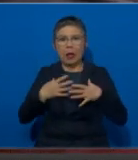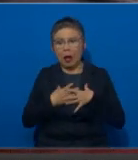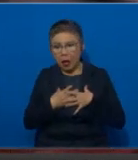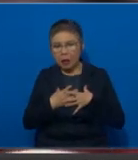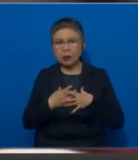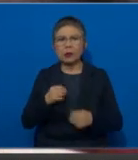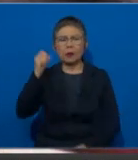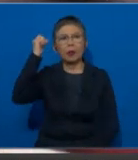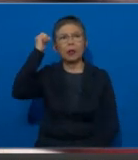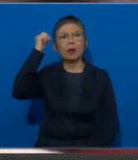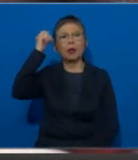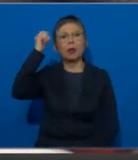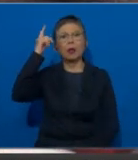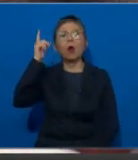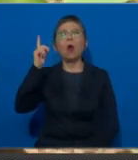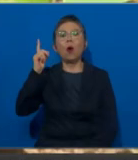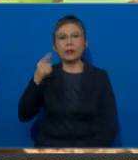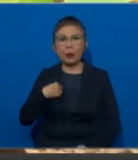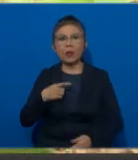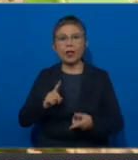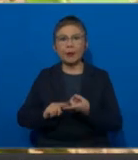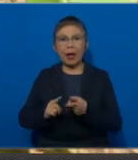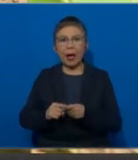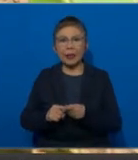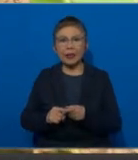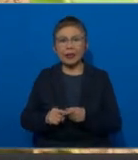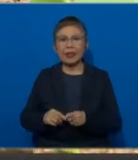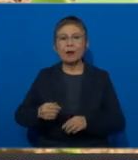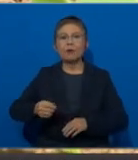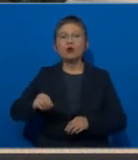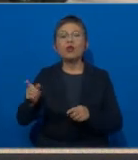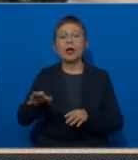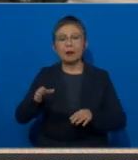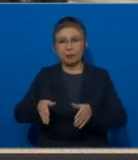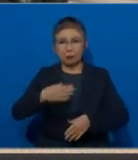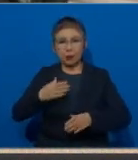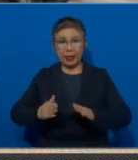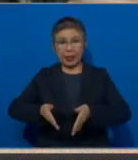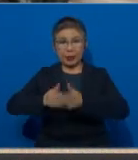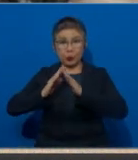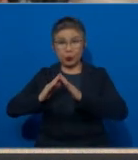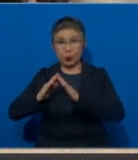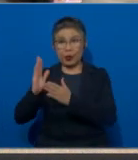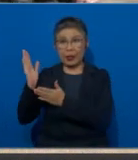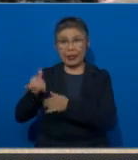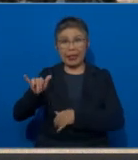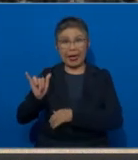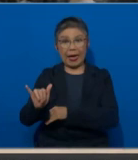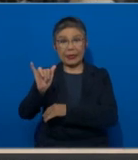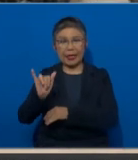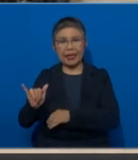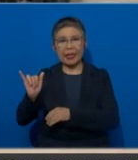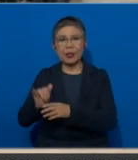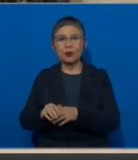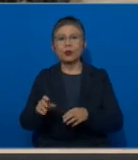Nawi kemudian teringat mempunyai teman, Suhartono, pimpinan Yayasan Zamrud Biru. Yayasan Zamrud Biru merupakan yayasan